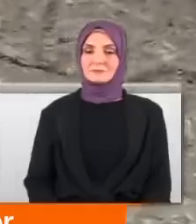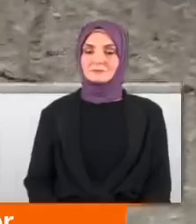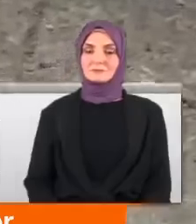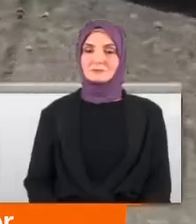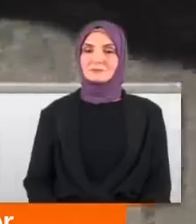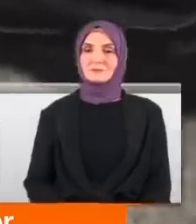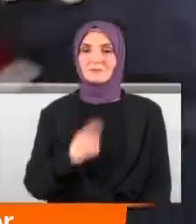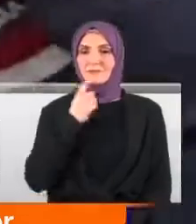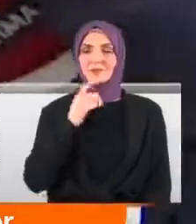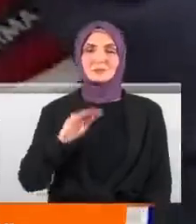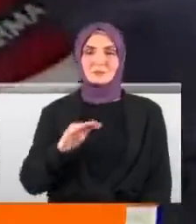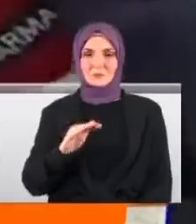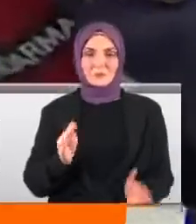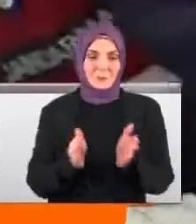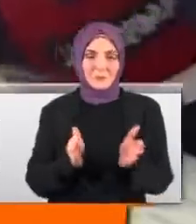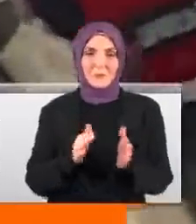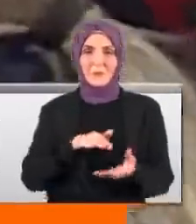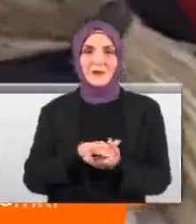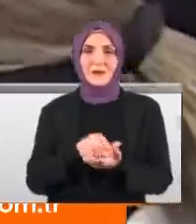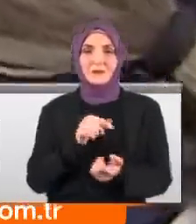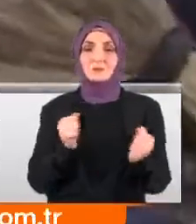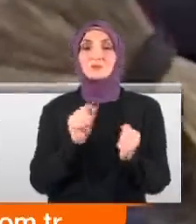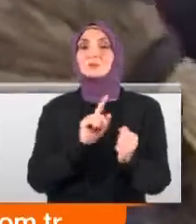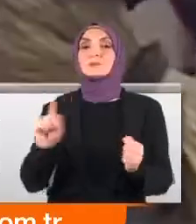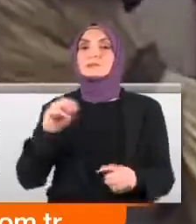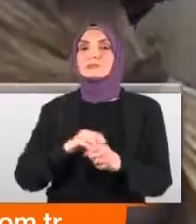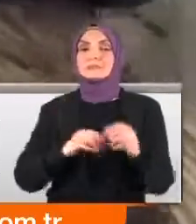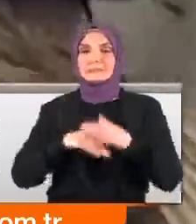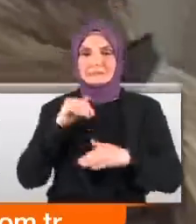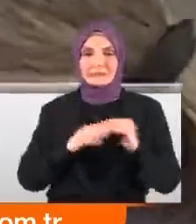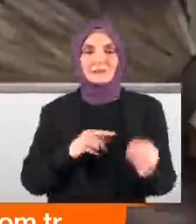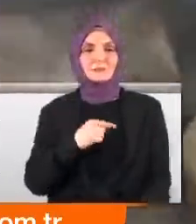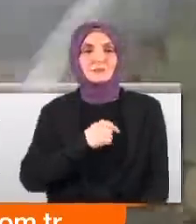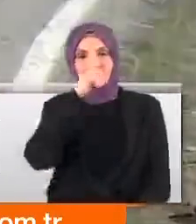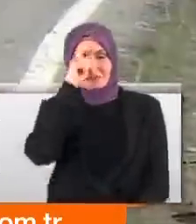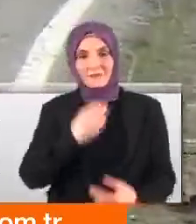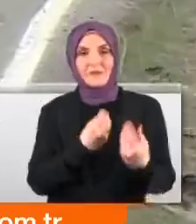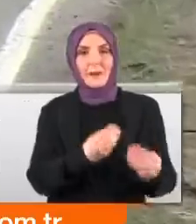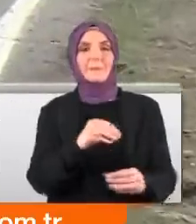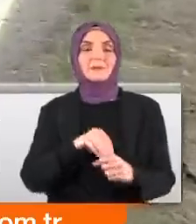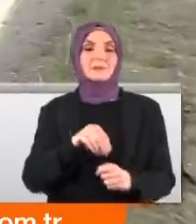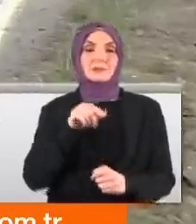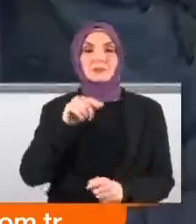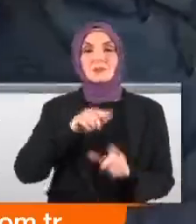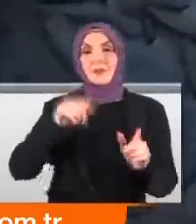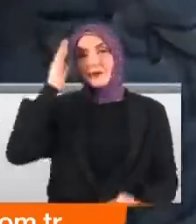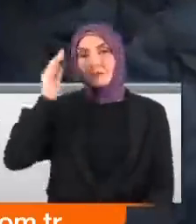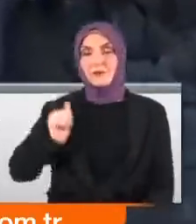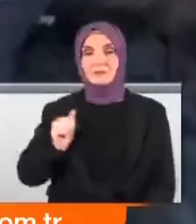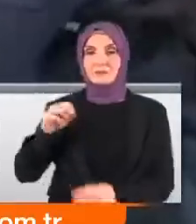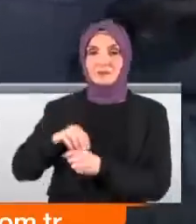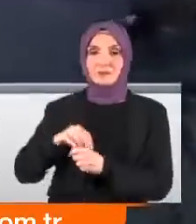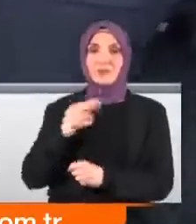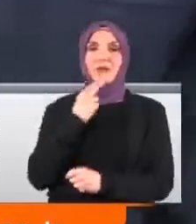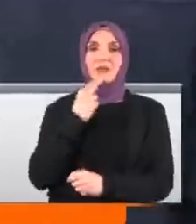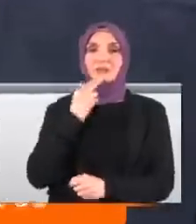Küçücük ayakları üşümesin, elleri de yürekleri de ısınsın diye gittiler köye jandarma teşkilatının kadın subayları.